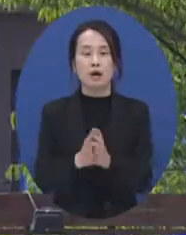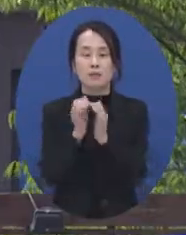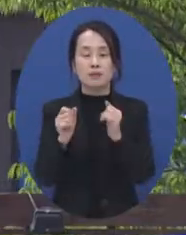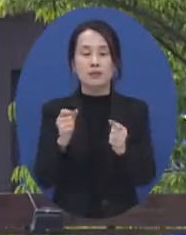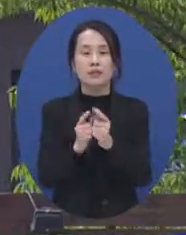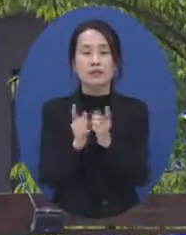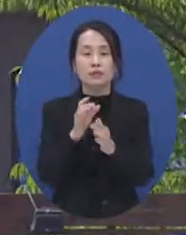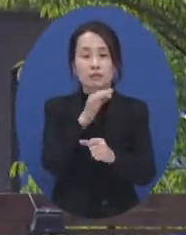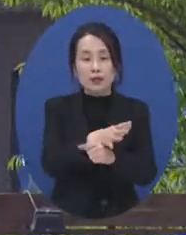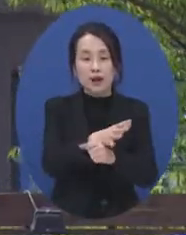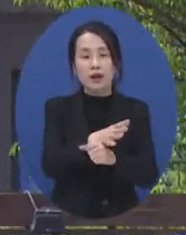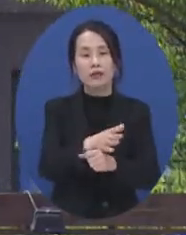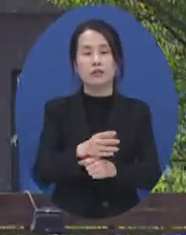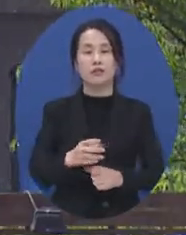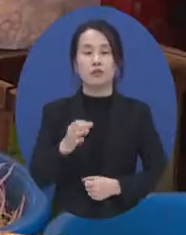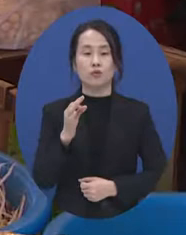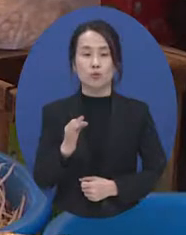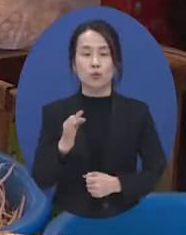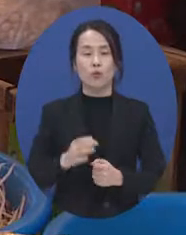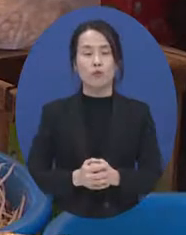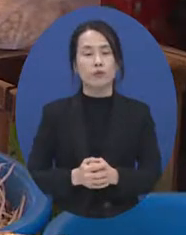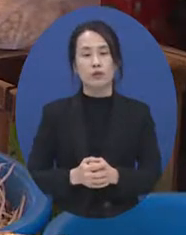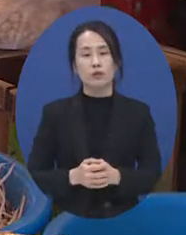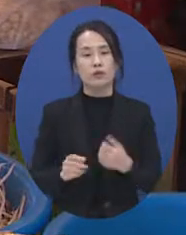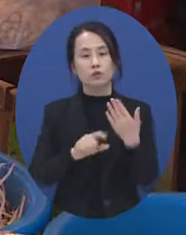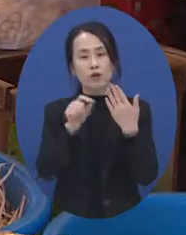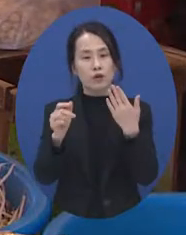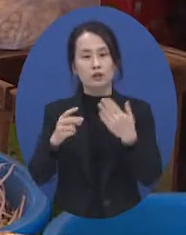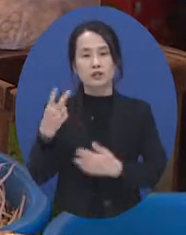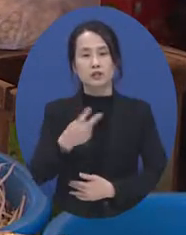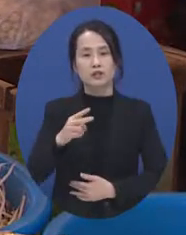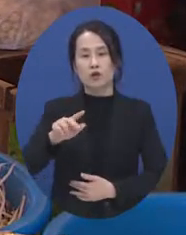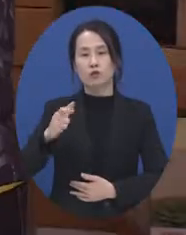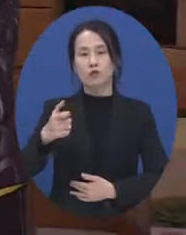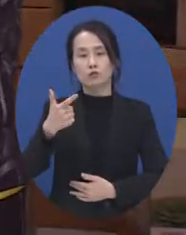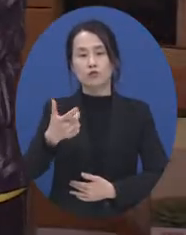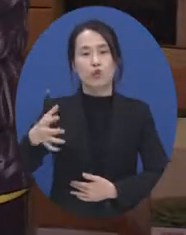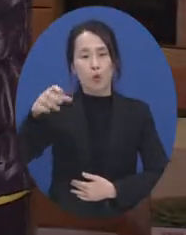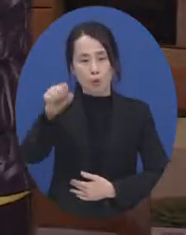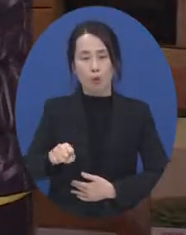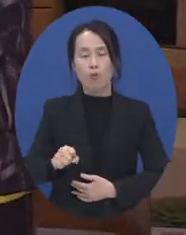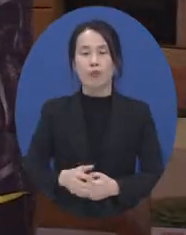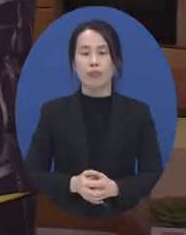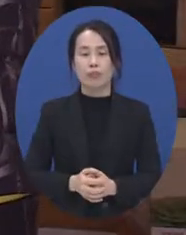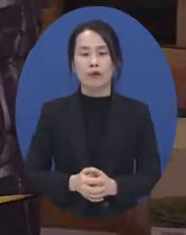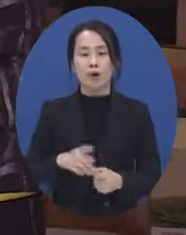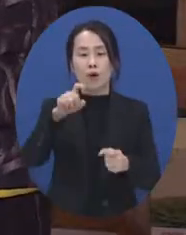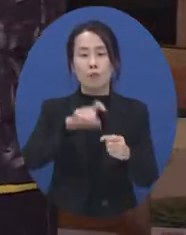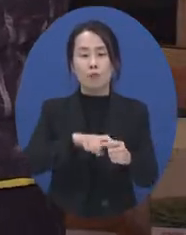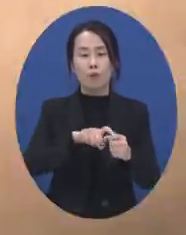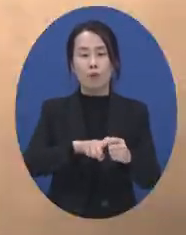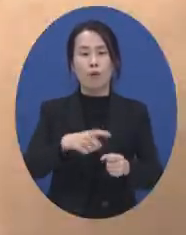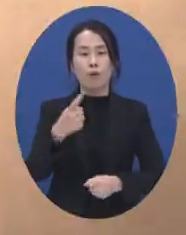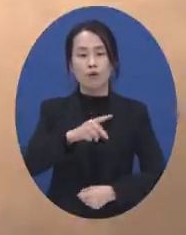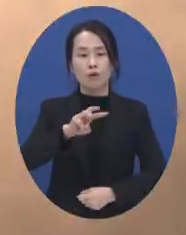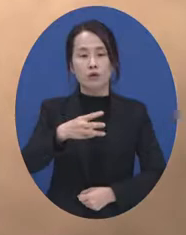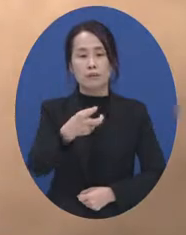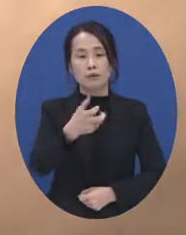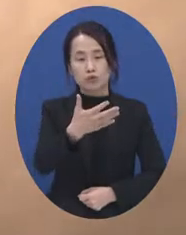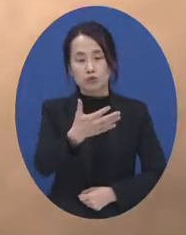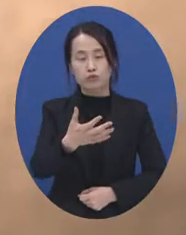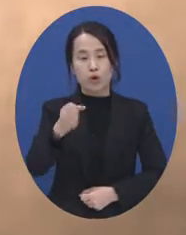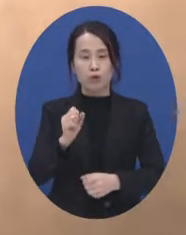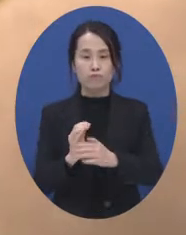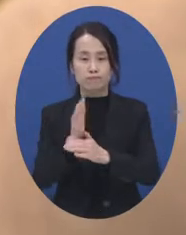직접 구매한 일반 발행의 액수가 지난달까지 총 2,066억 원. 당초 도가 세운 목표치인 1,379억